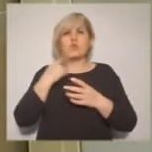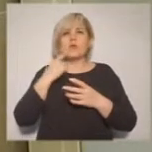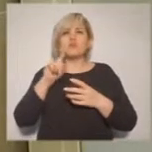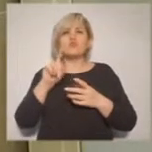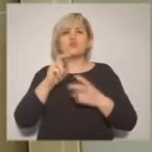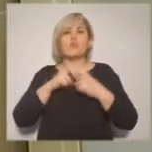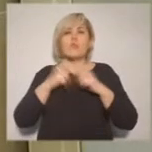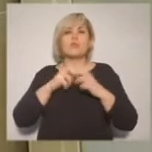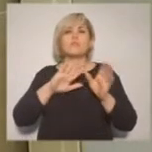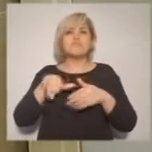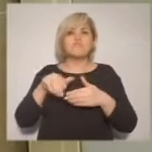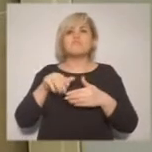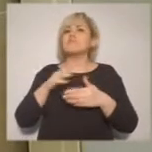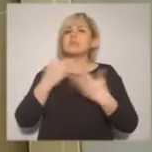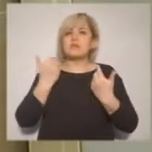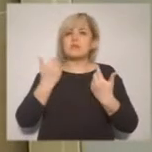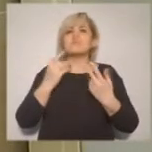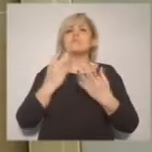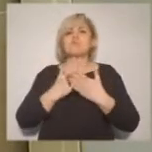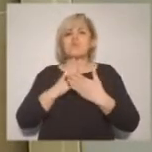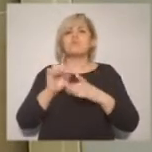по сравнению с теми данными, которые